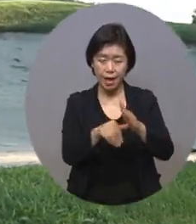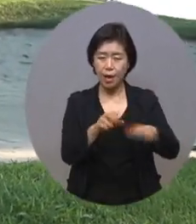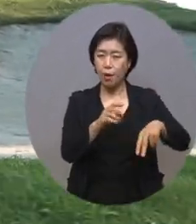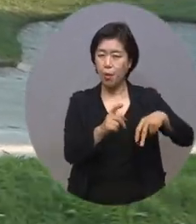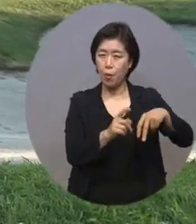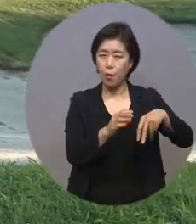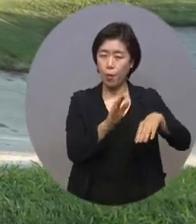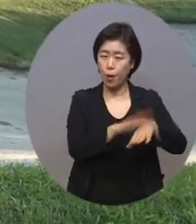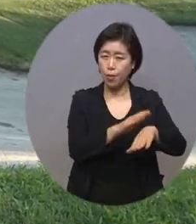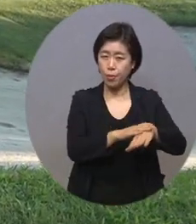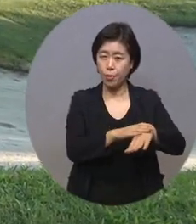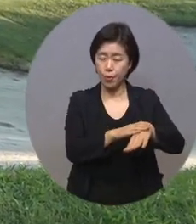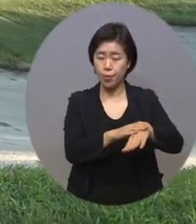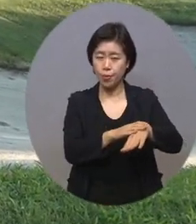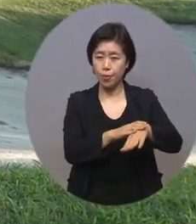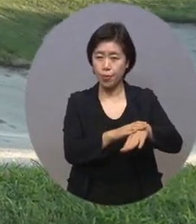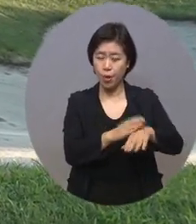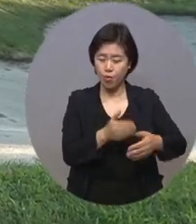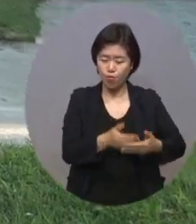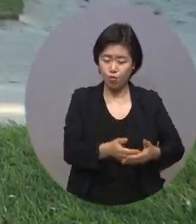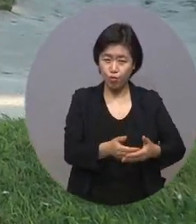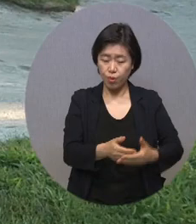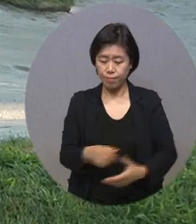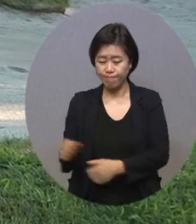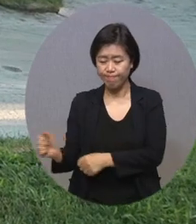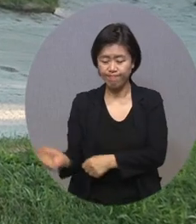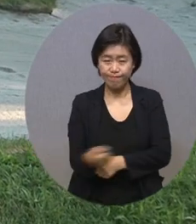이렇게 올리면 됩니다. 쳐보겠어.